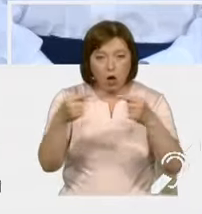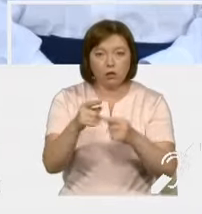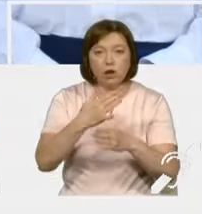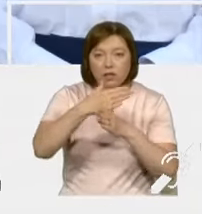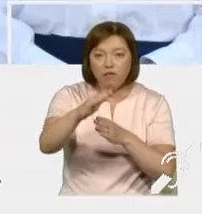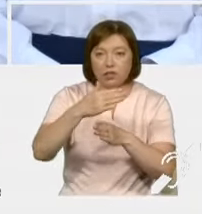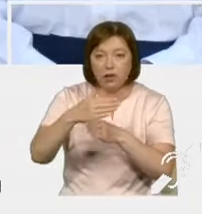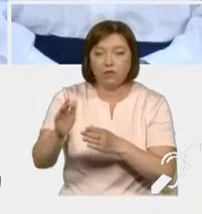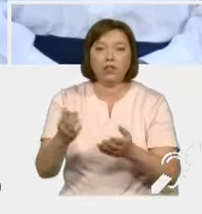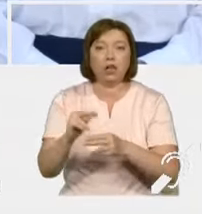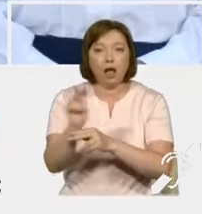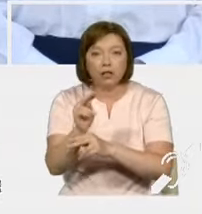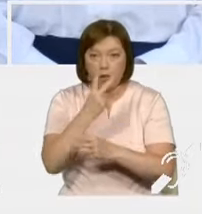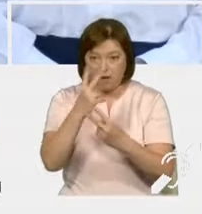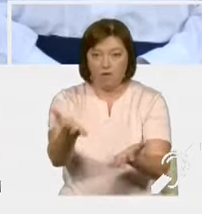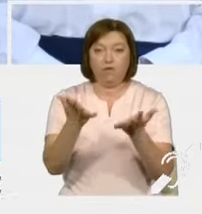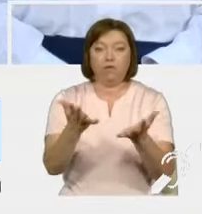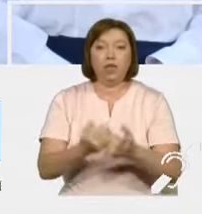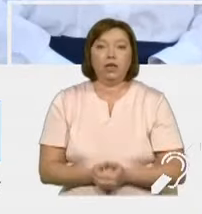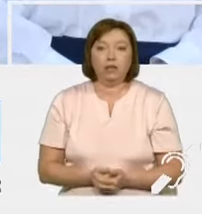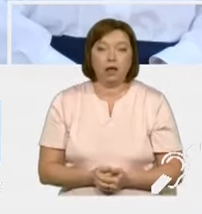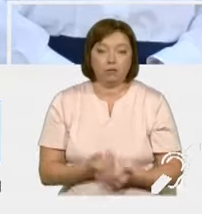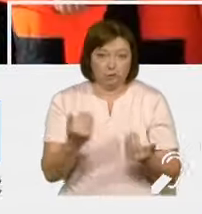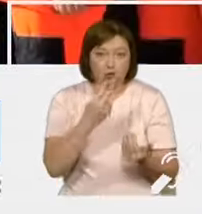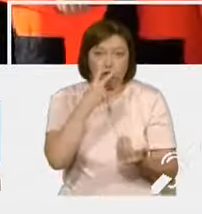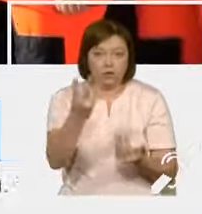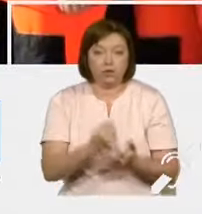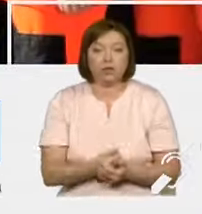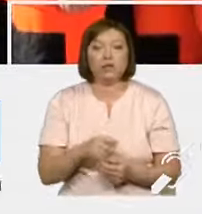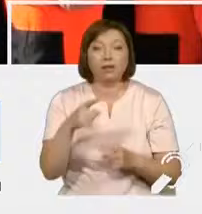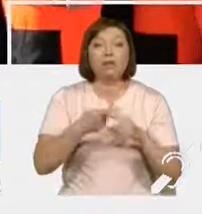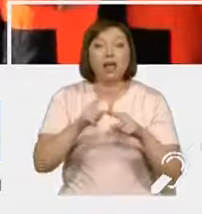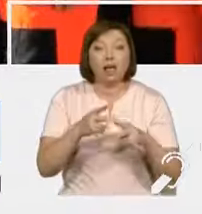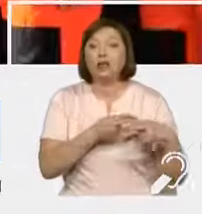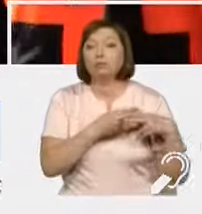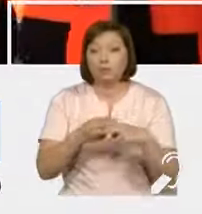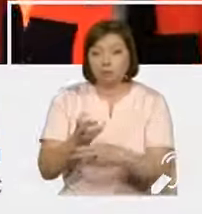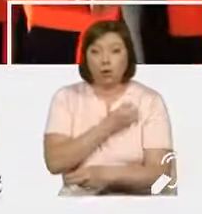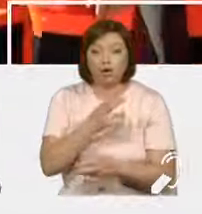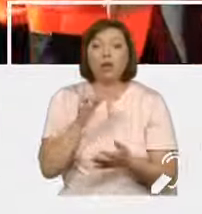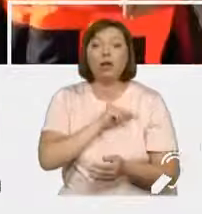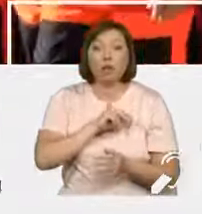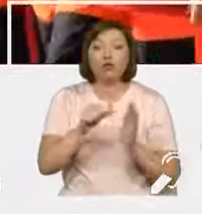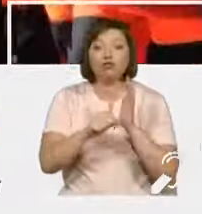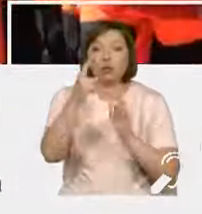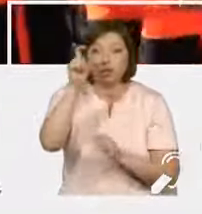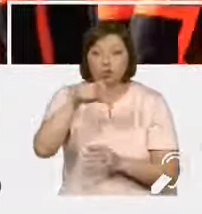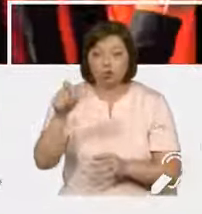unul dintre ele îl vedem astăzi aici. La serviciul de ambulanță Orhei sunt 61 de